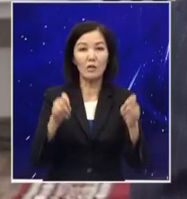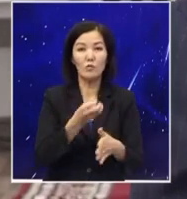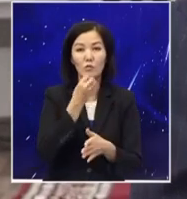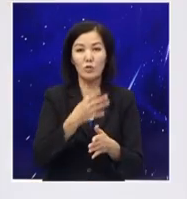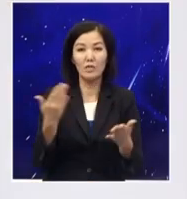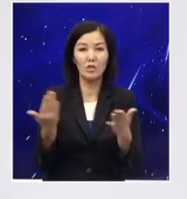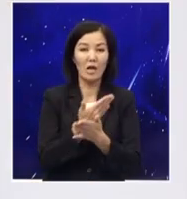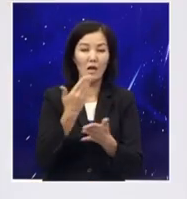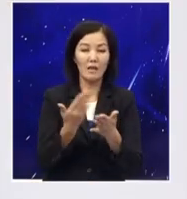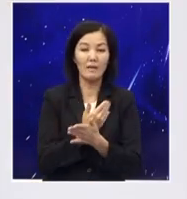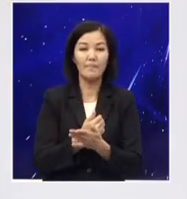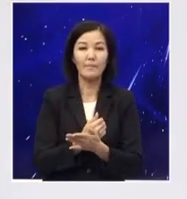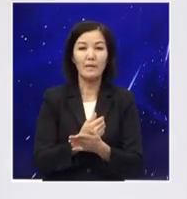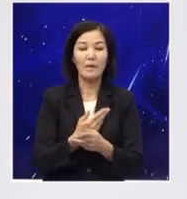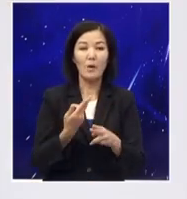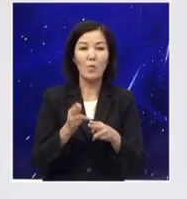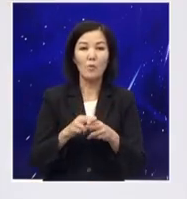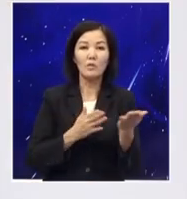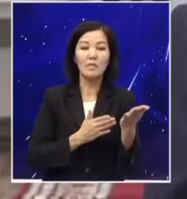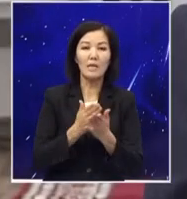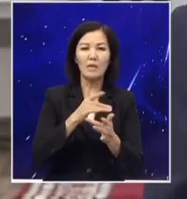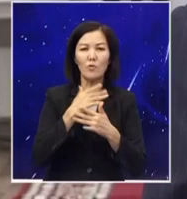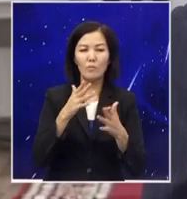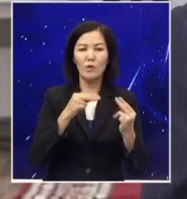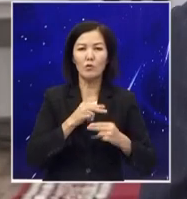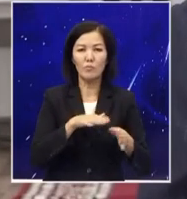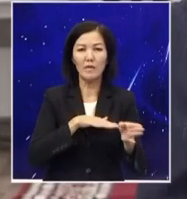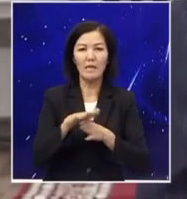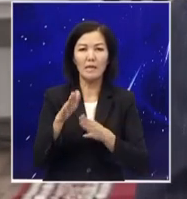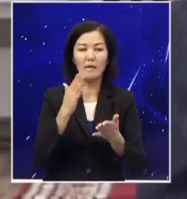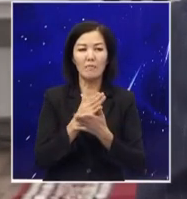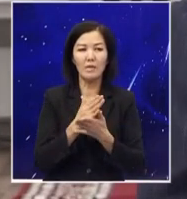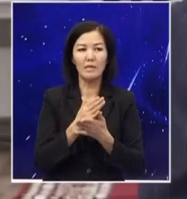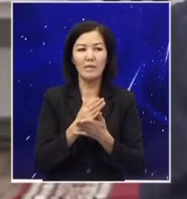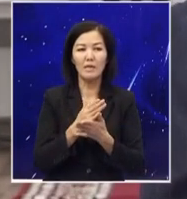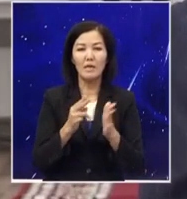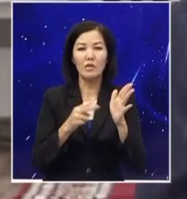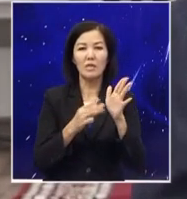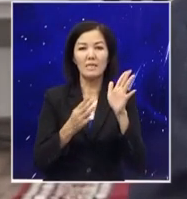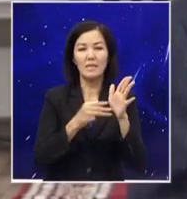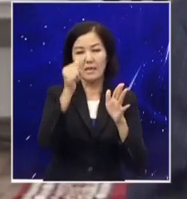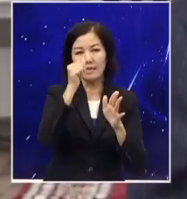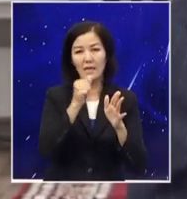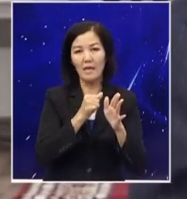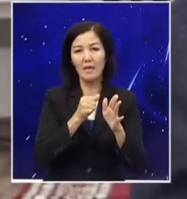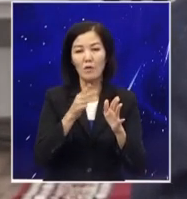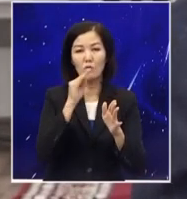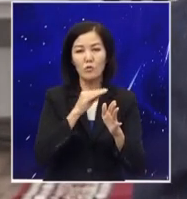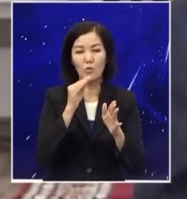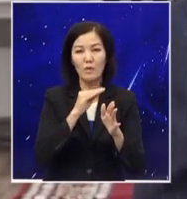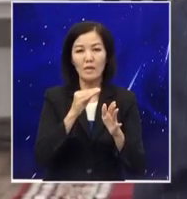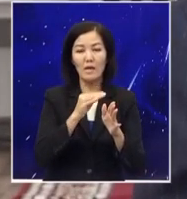деп айтуға болады. Осы салада біздің облыста үлкен көп жұмыстар жасалынып жатыр. Осыдан бір 7-8 ай бұрын Үштөбеде осындай орталық